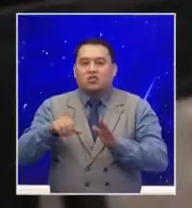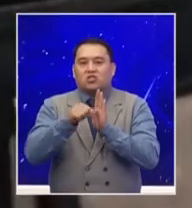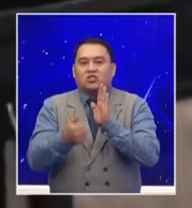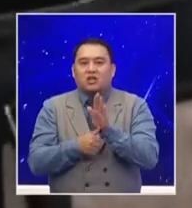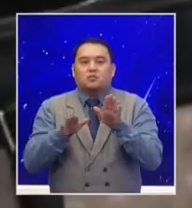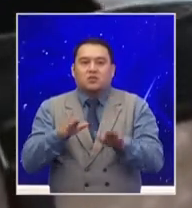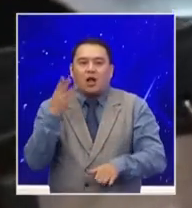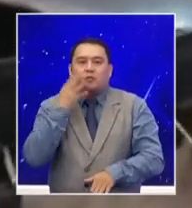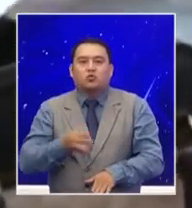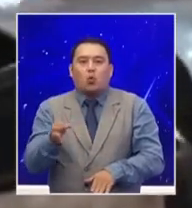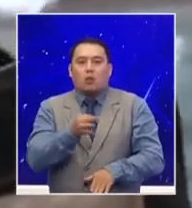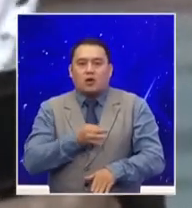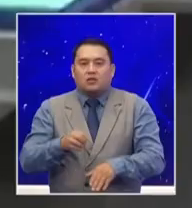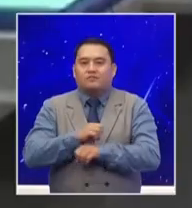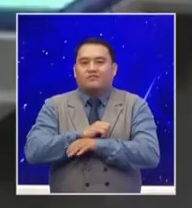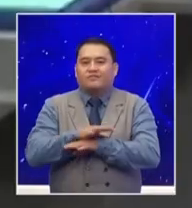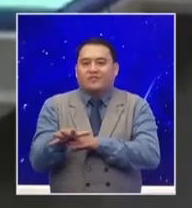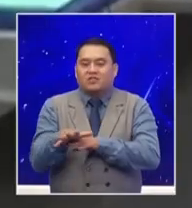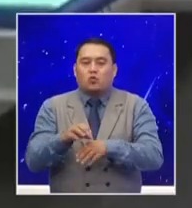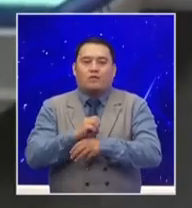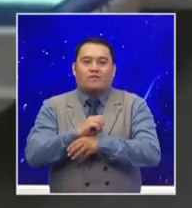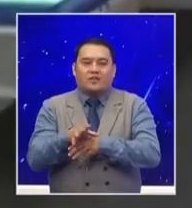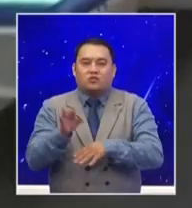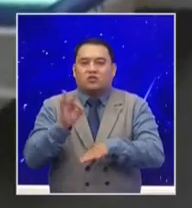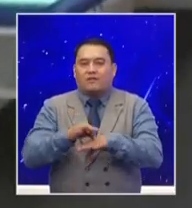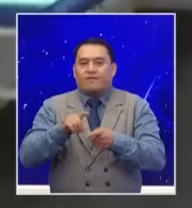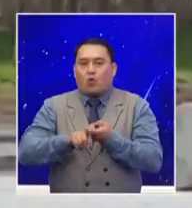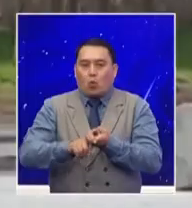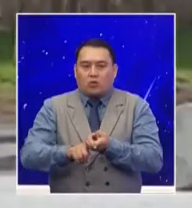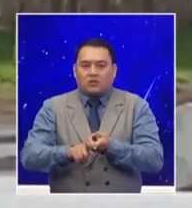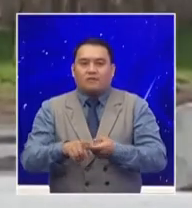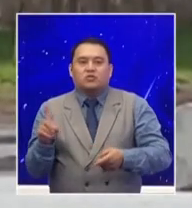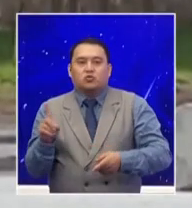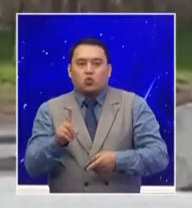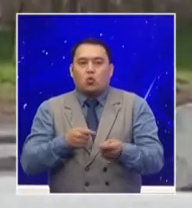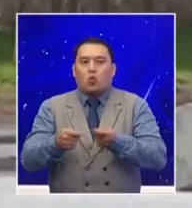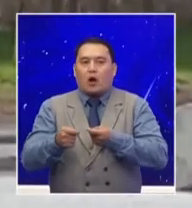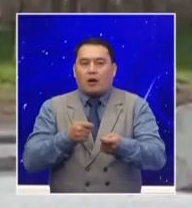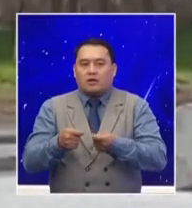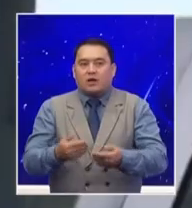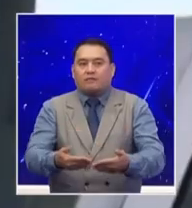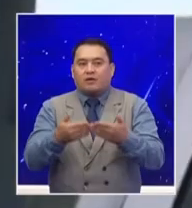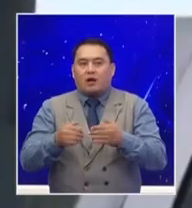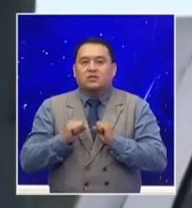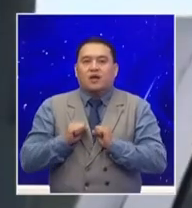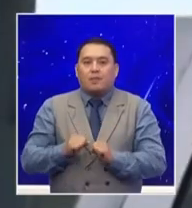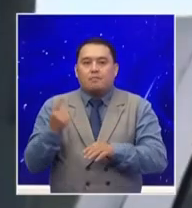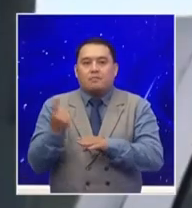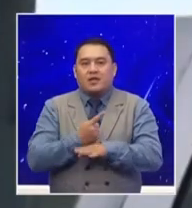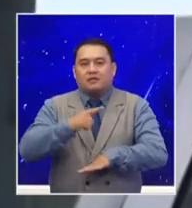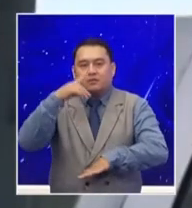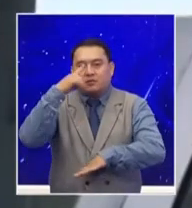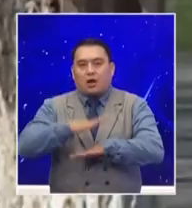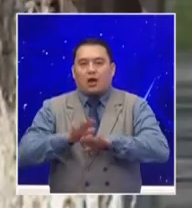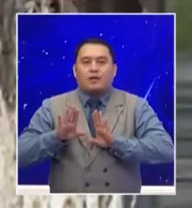16-й позиции по республике по распространению вируса. Однако это не повод расслабляться, считает руководитель областного штаба, первый заместитель